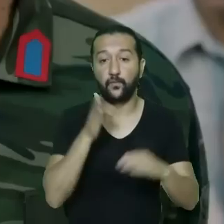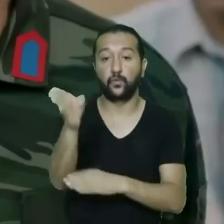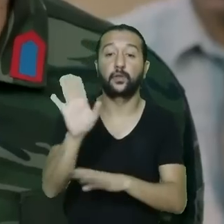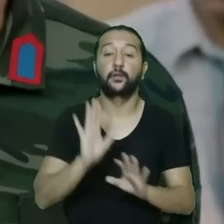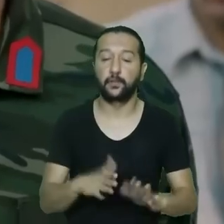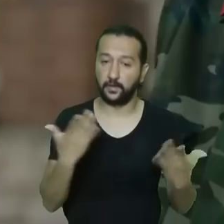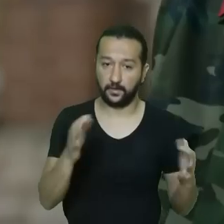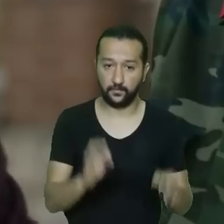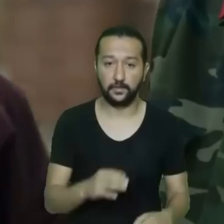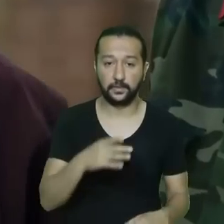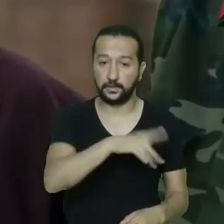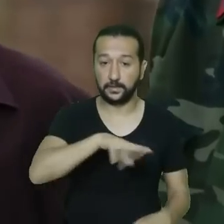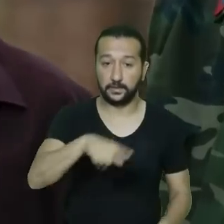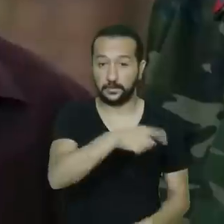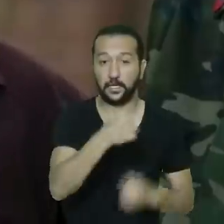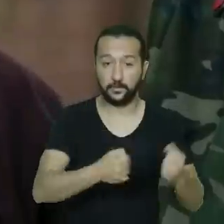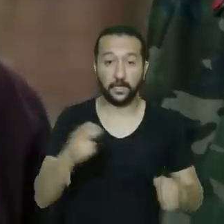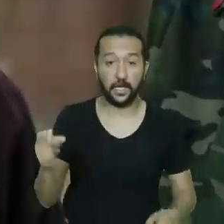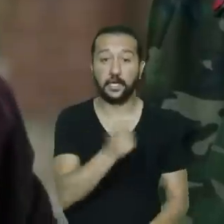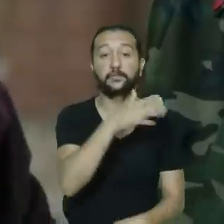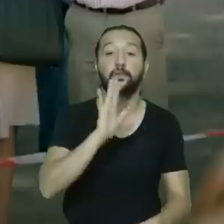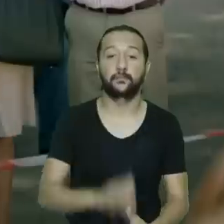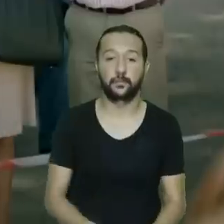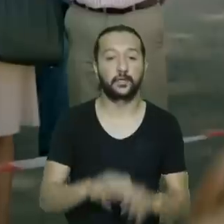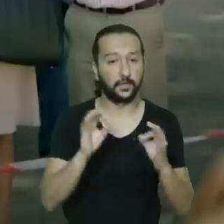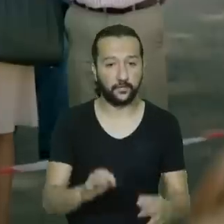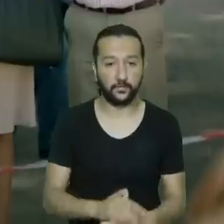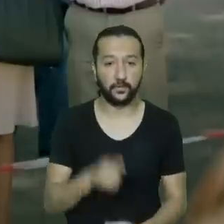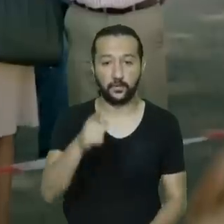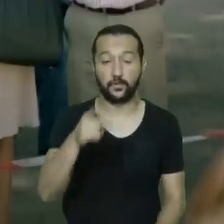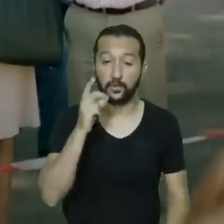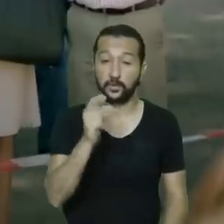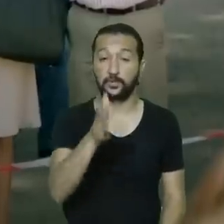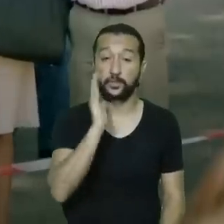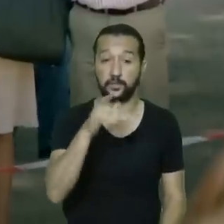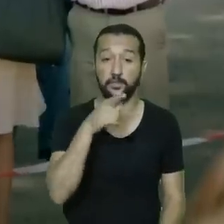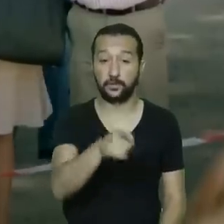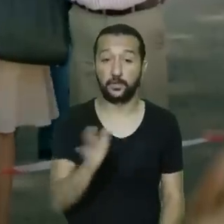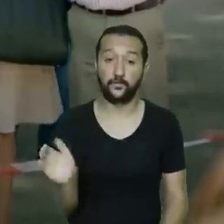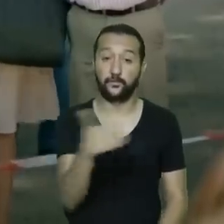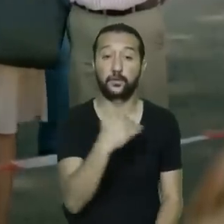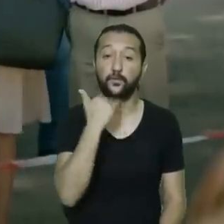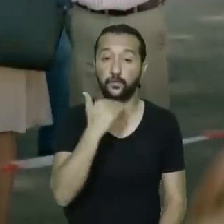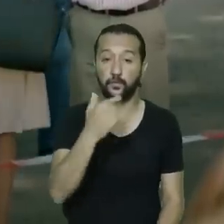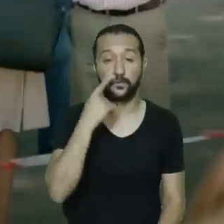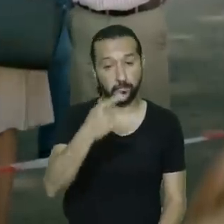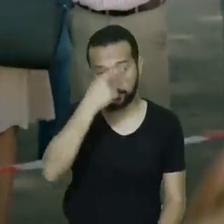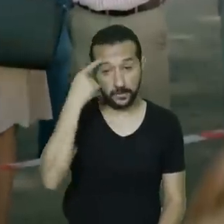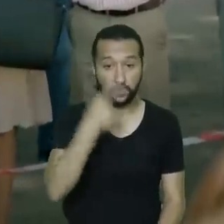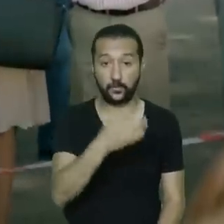mi? Hırsızlığa arabalan kaçmadı mı? Evet. O hızlan giderken virajı alamadıklarını